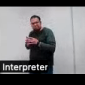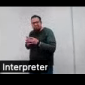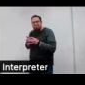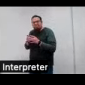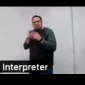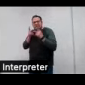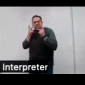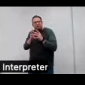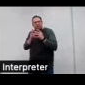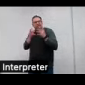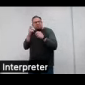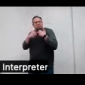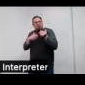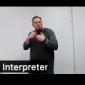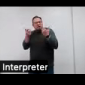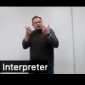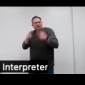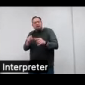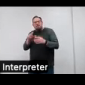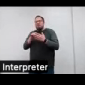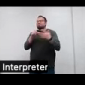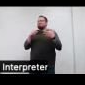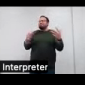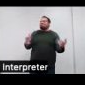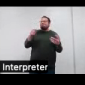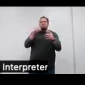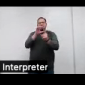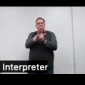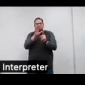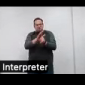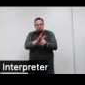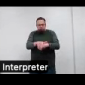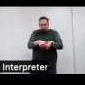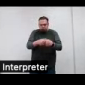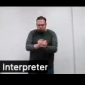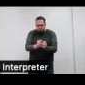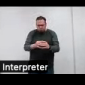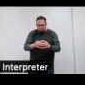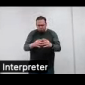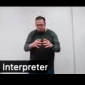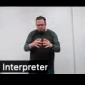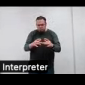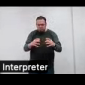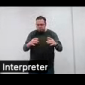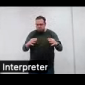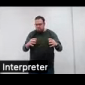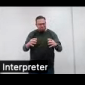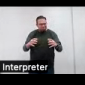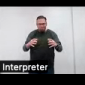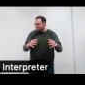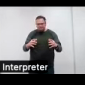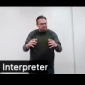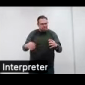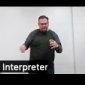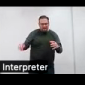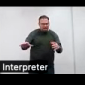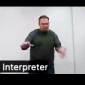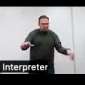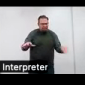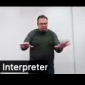يعيشون خارج المحيط هذا هو المكان الذي تحصل فيه على غالبية ما لديك والانتقال من